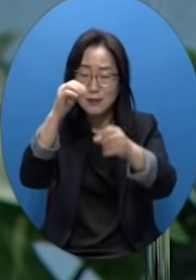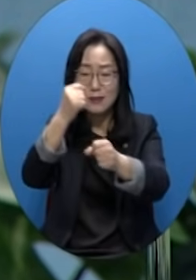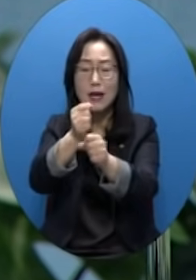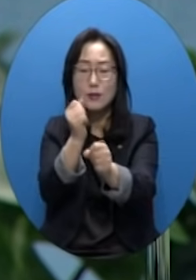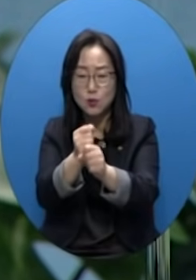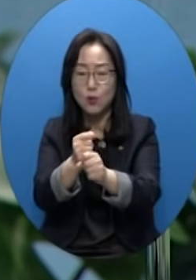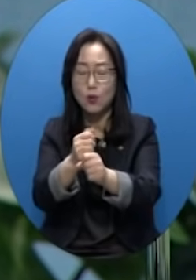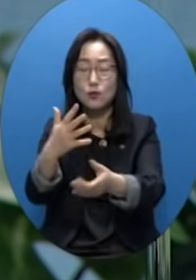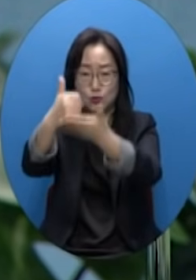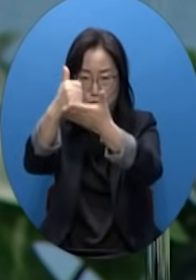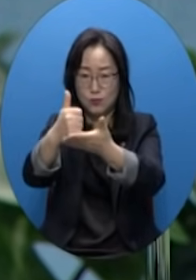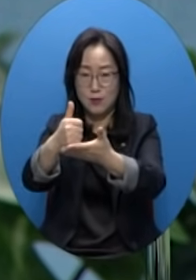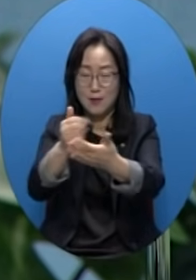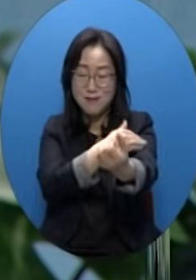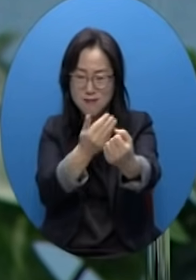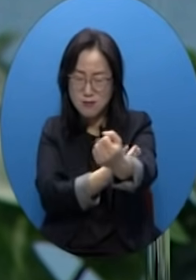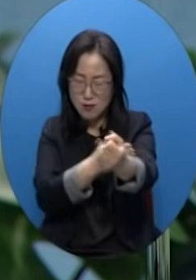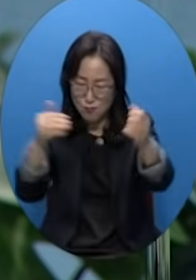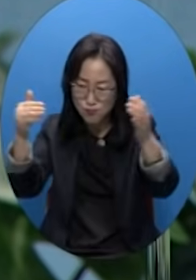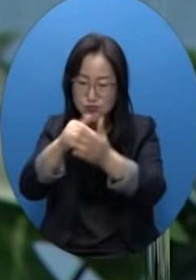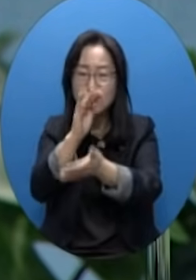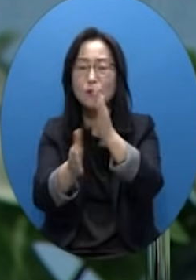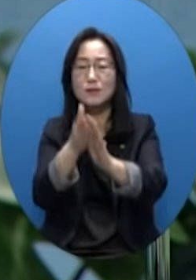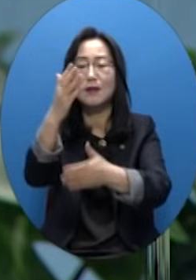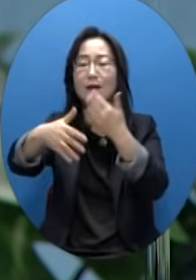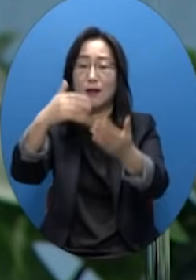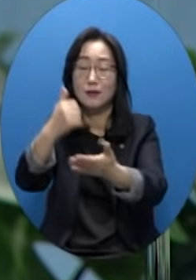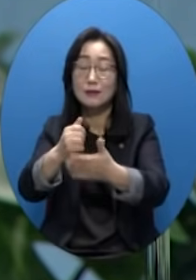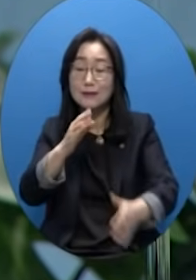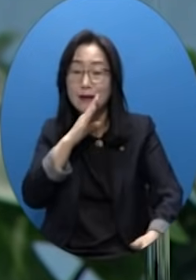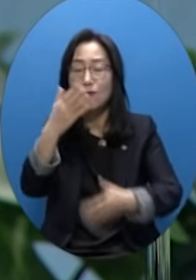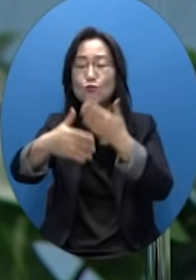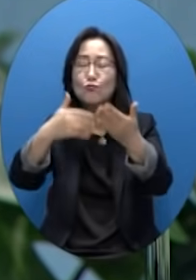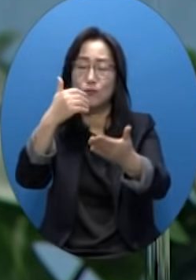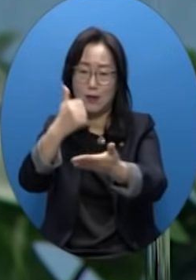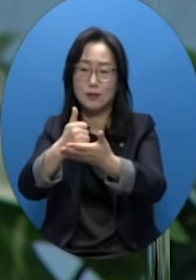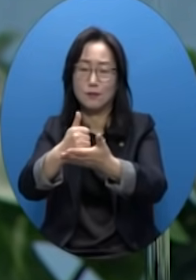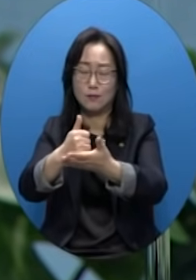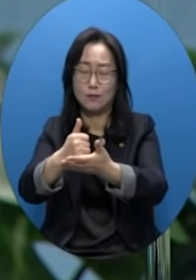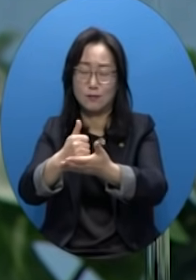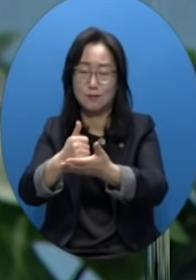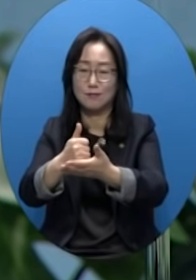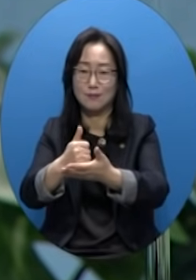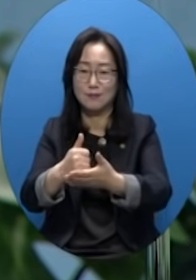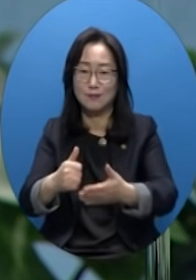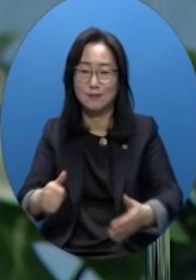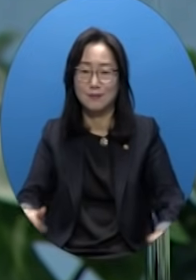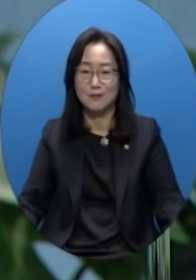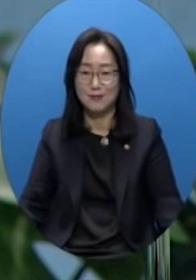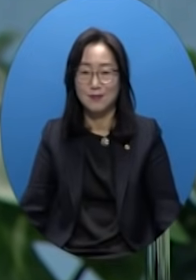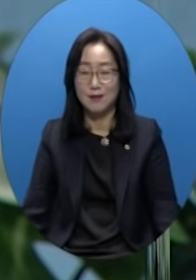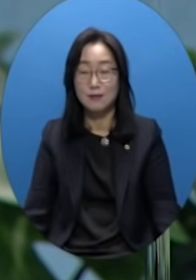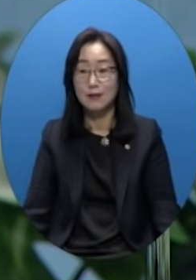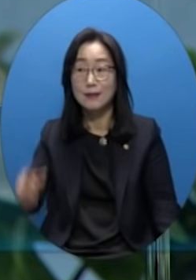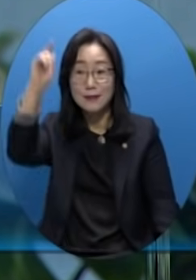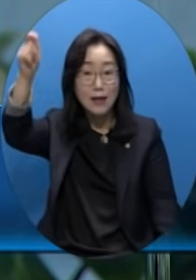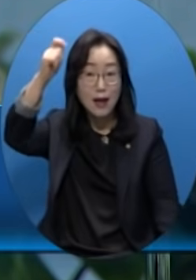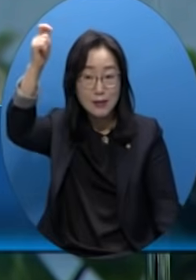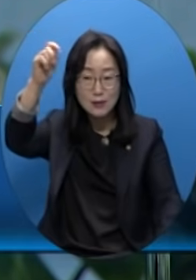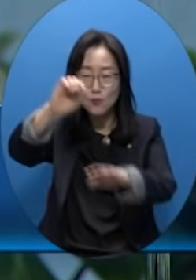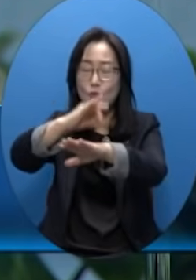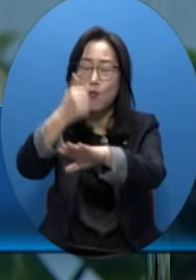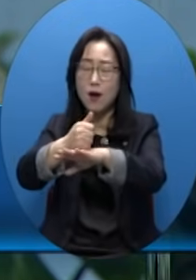하나님 능력의 무한하신 하나님이 바로 우리의 하나님이 되시는 것입니다 당당히 여 아주